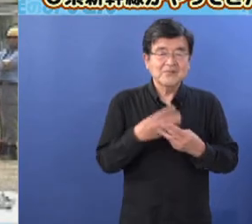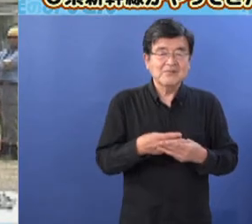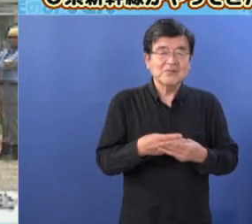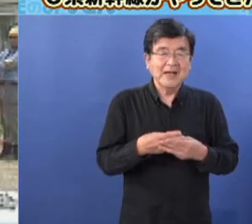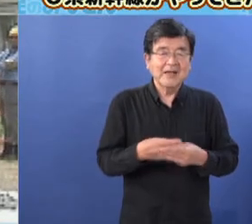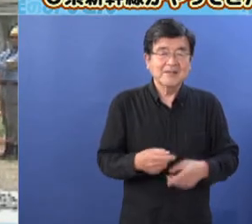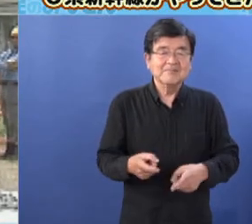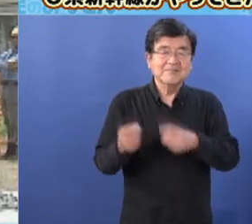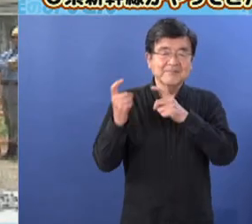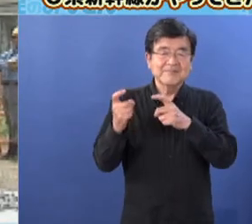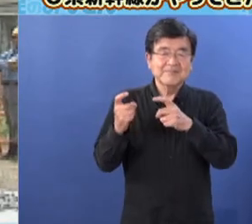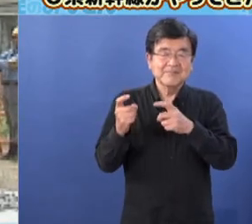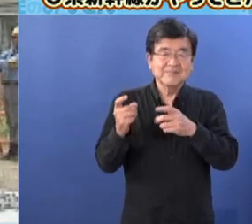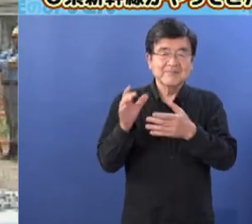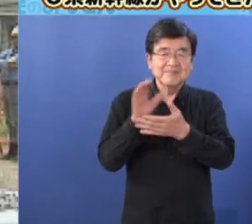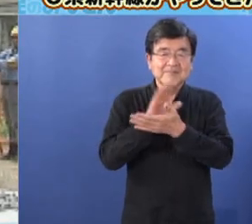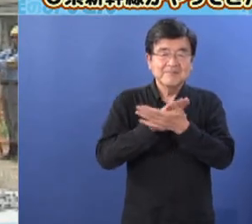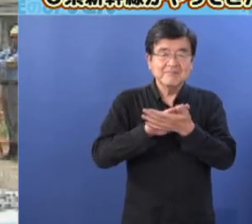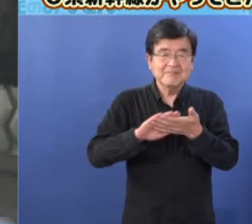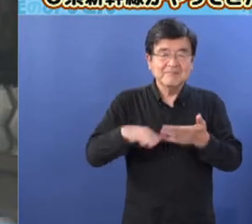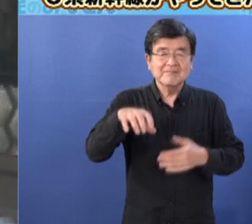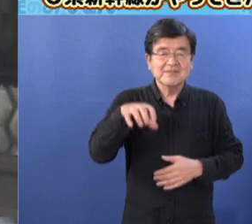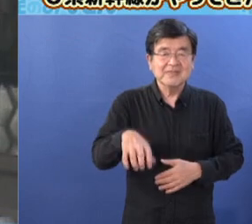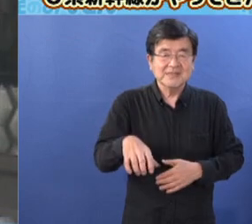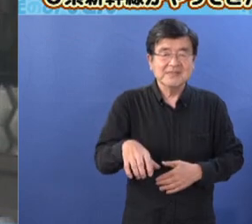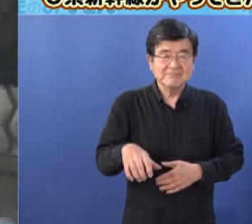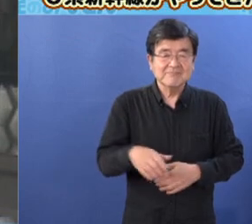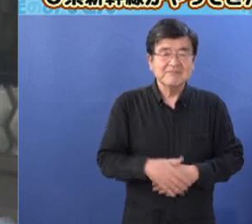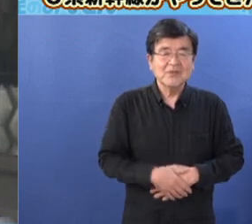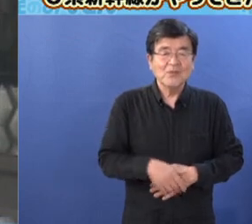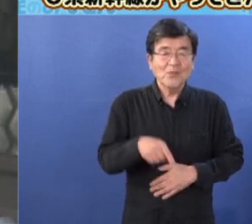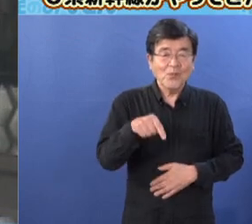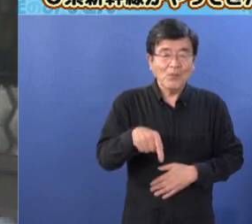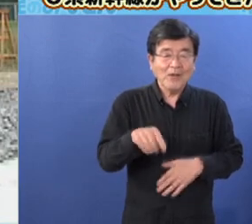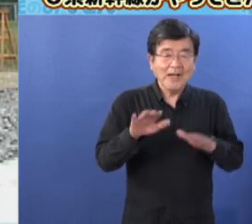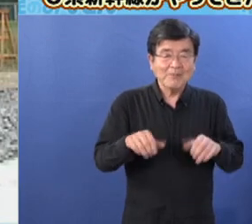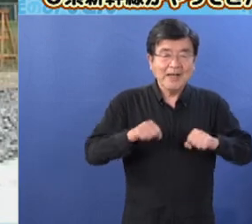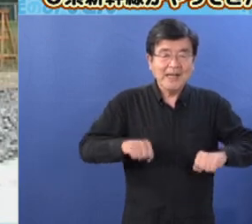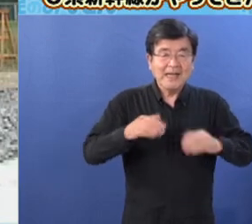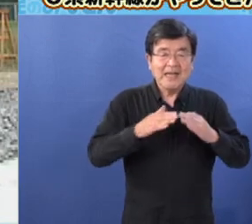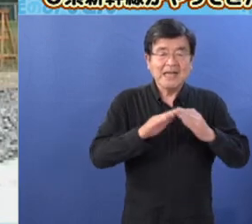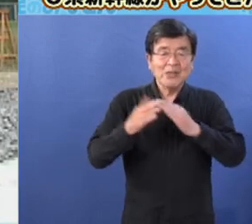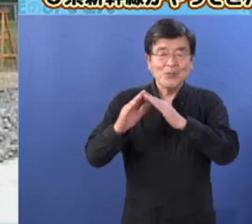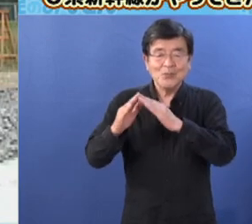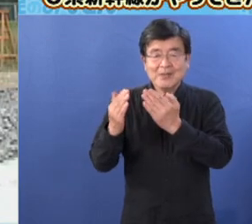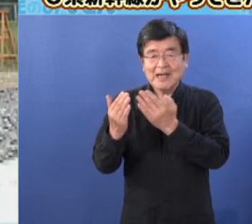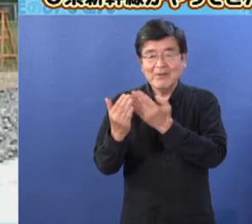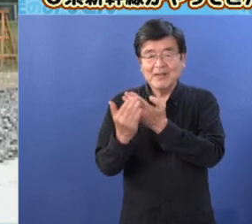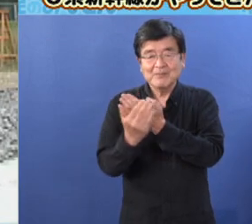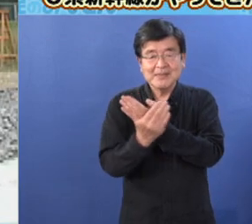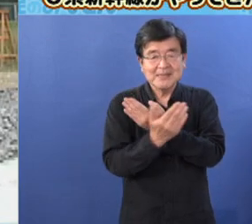そして吹田操車場跡地に到着。その場所は今